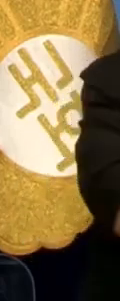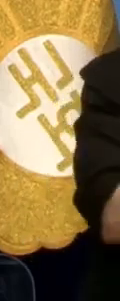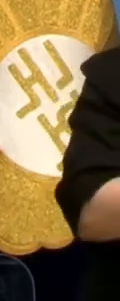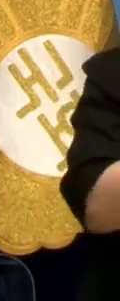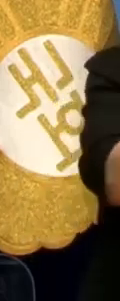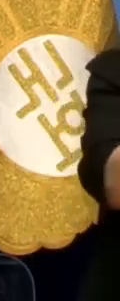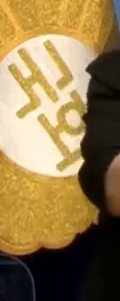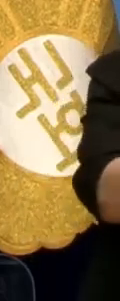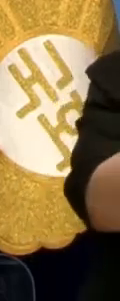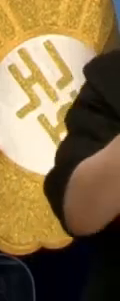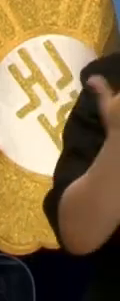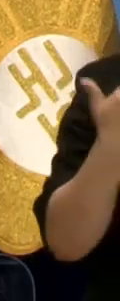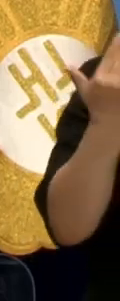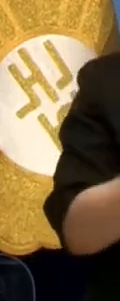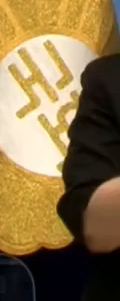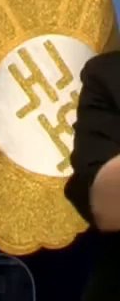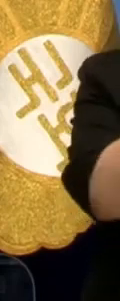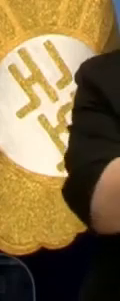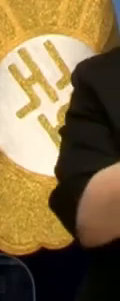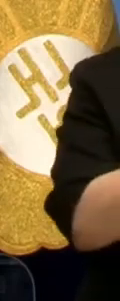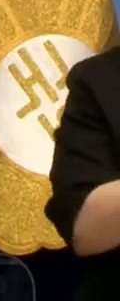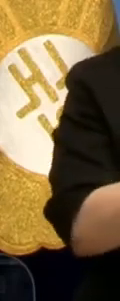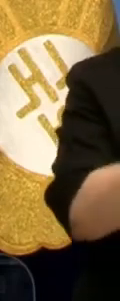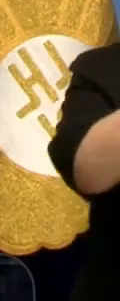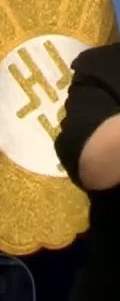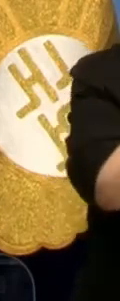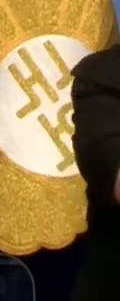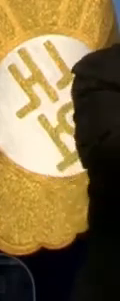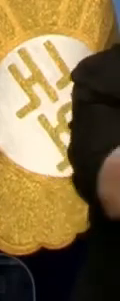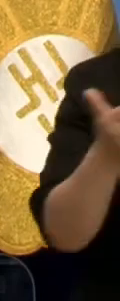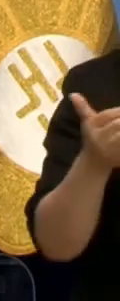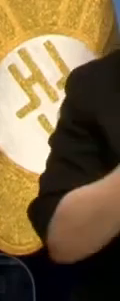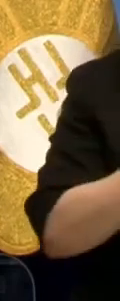강화가 성장에 도움이 되는 시대로 바뀌었습니다.